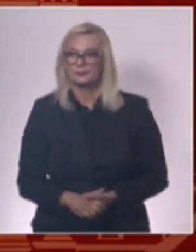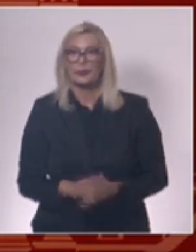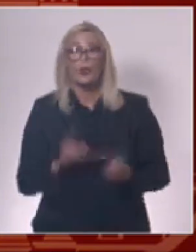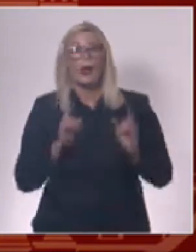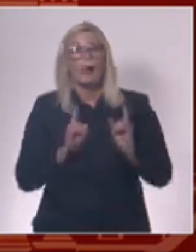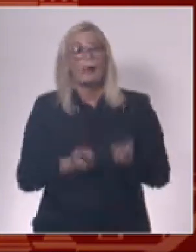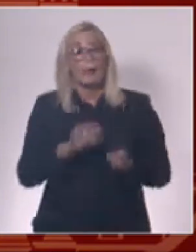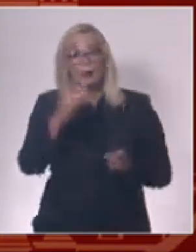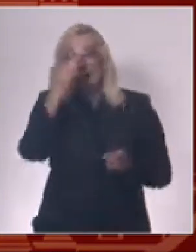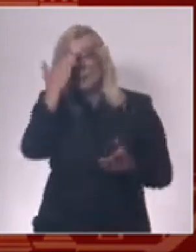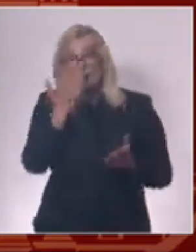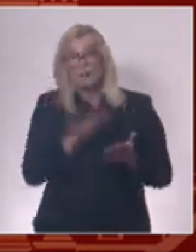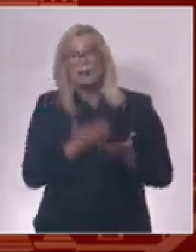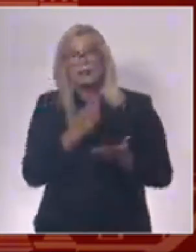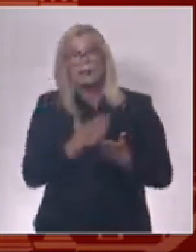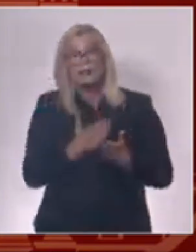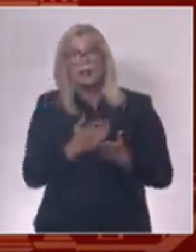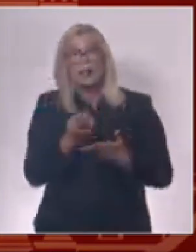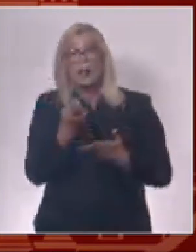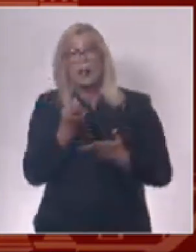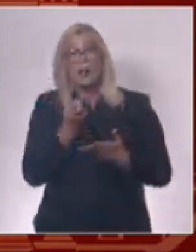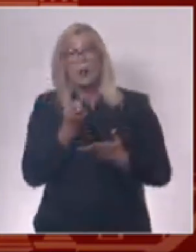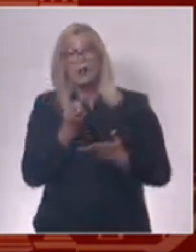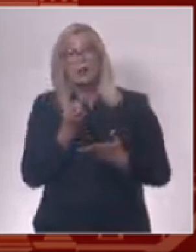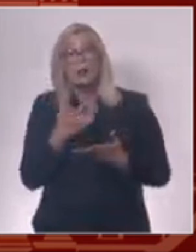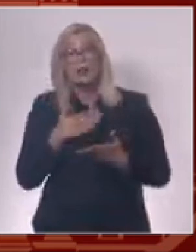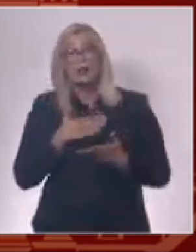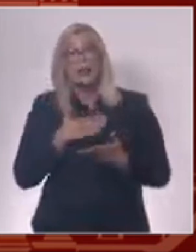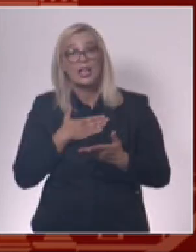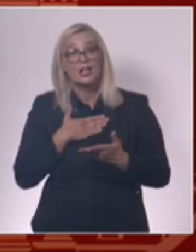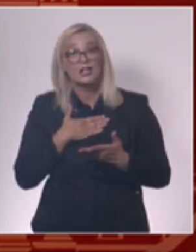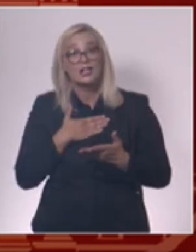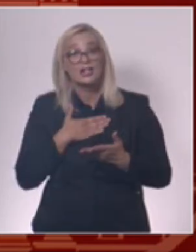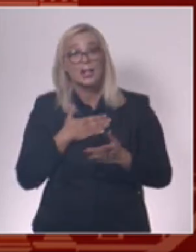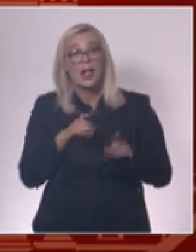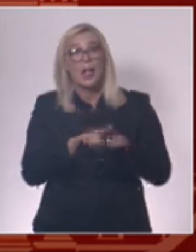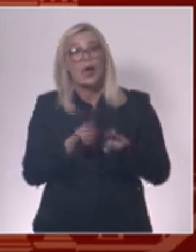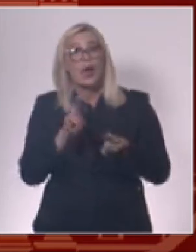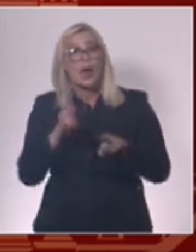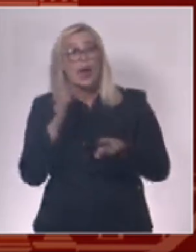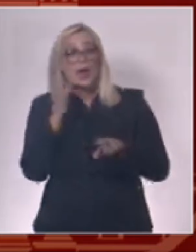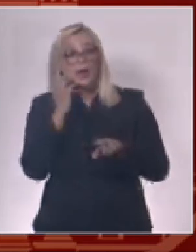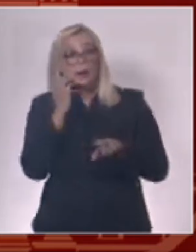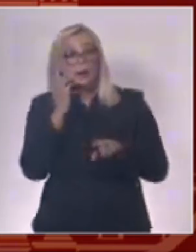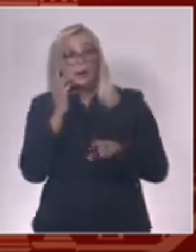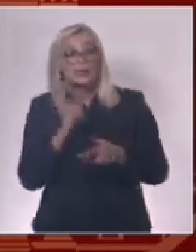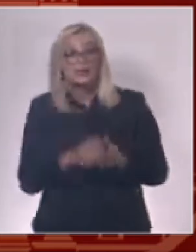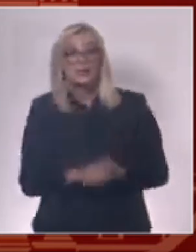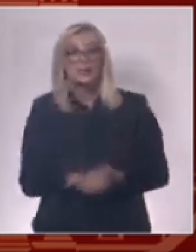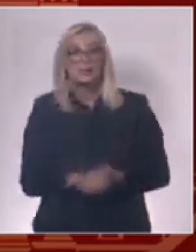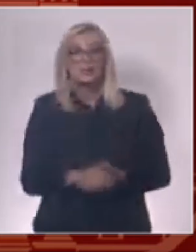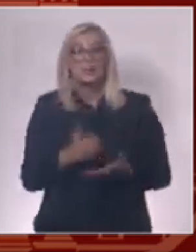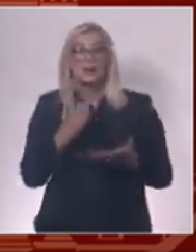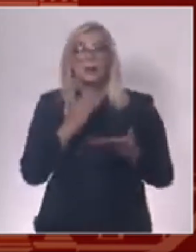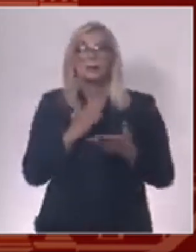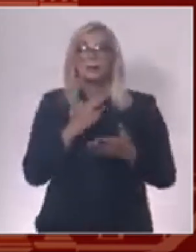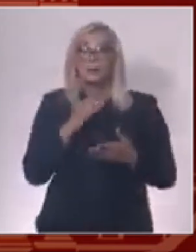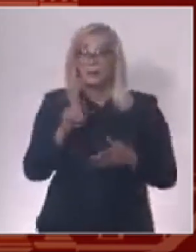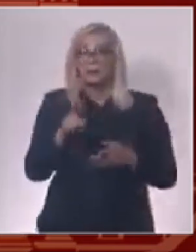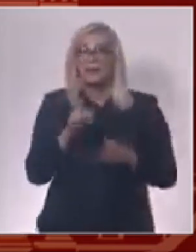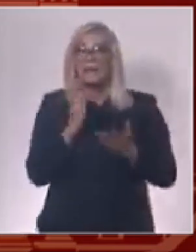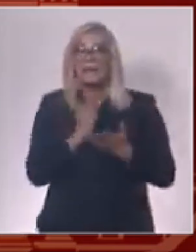Морам да признам дека од страна на нашите соговорници од Брисел, тоа беше со голема